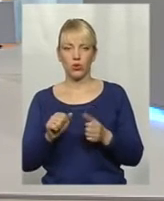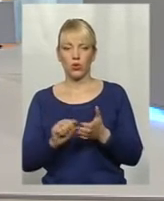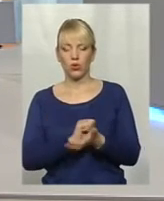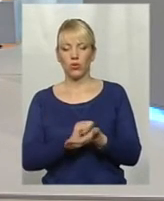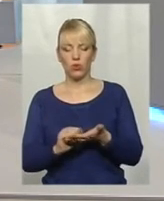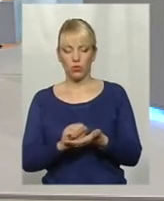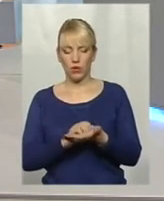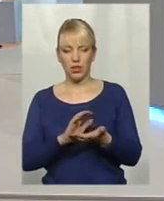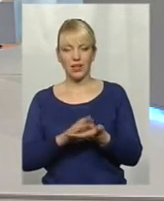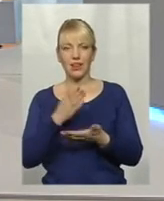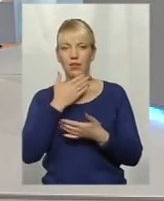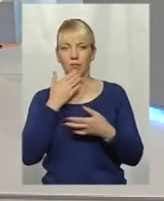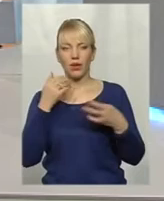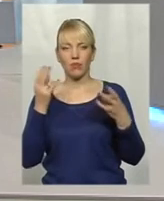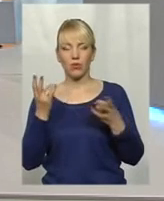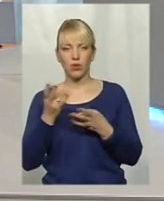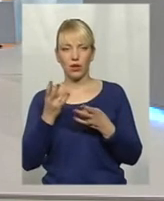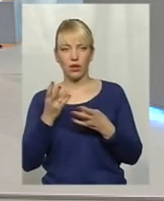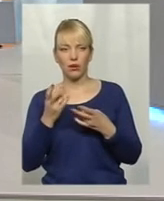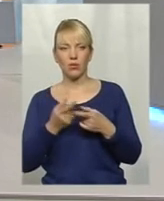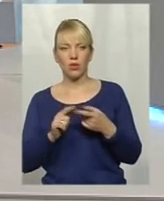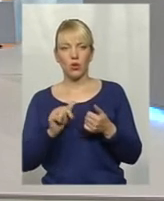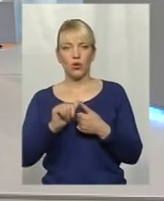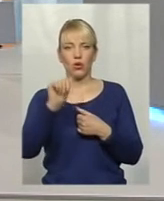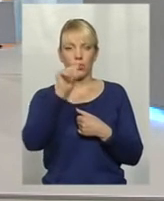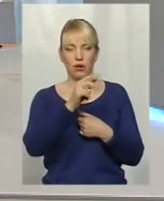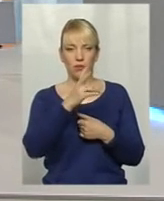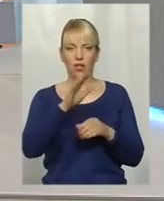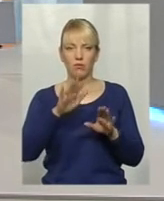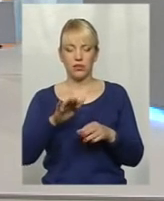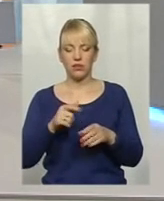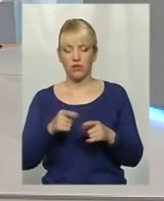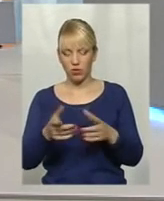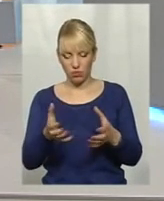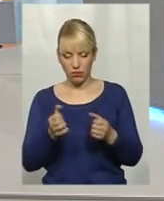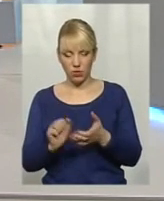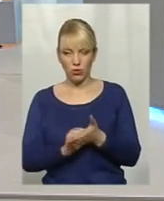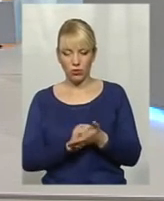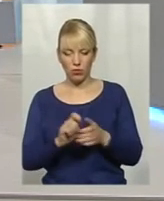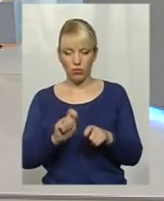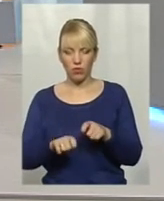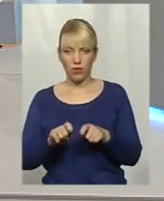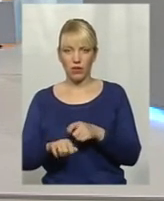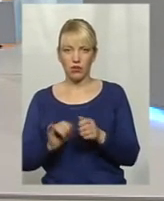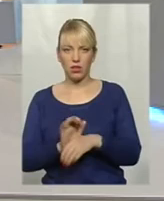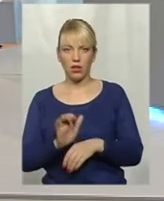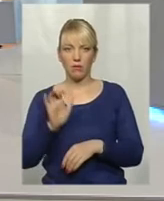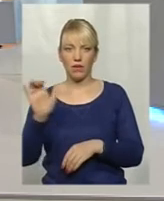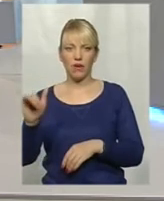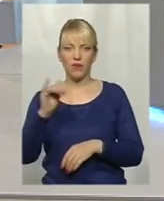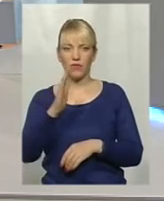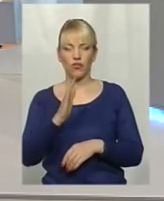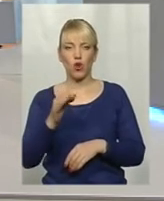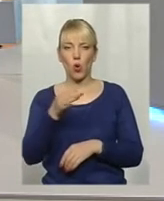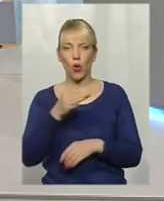потреби утримувати окремо цілий підрозділ юстиції на місці. Вони приймають ці документи, перевіряють їх, направляють в область і імейлом,